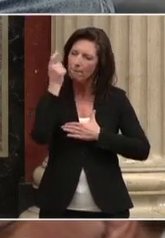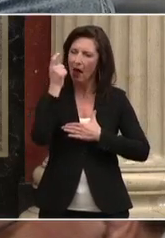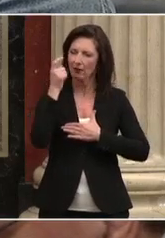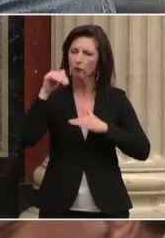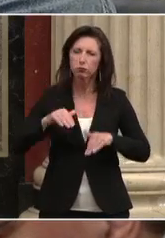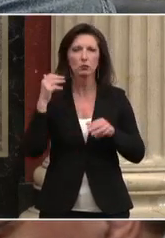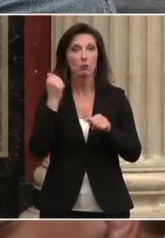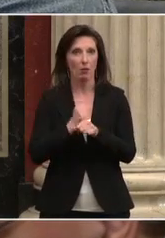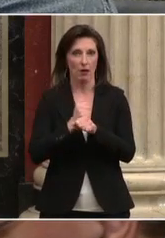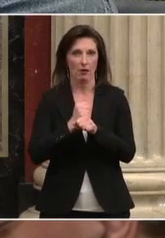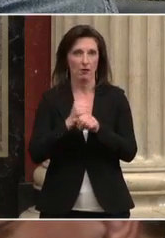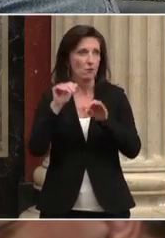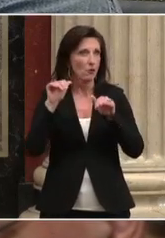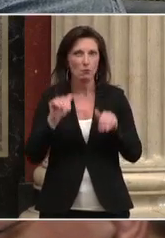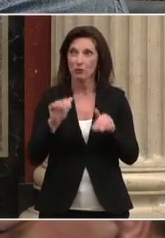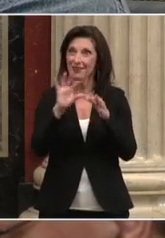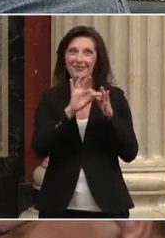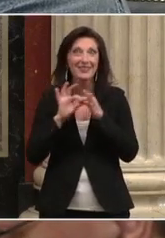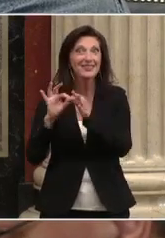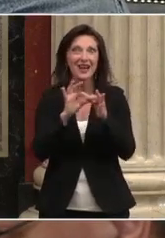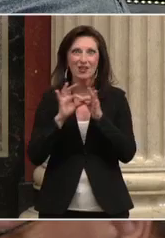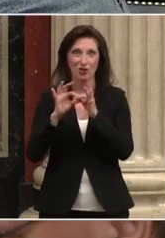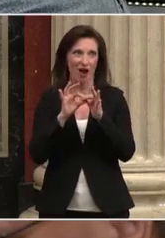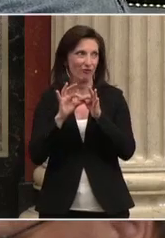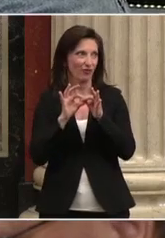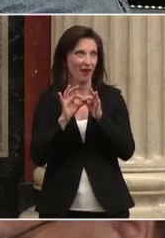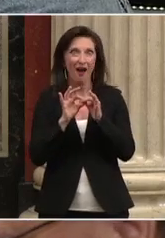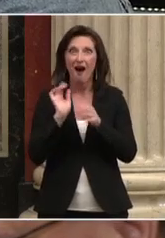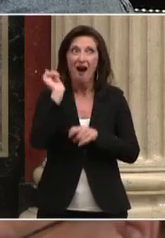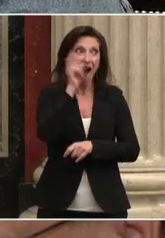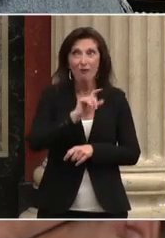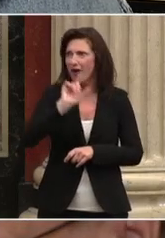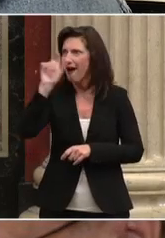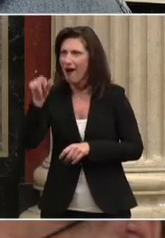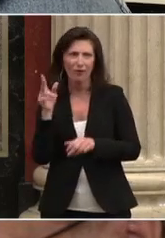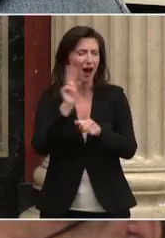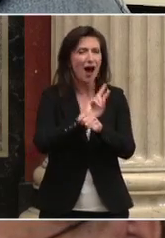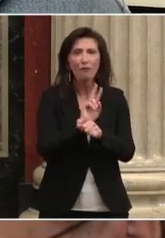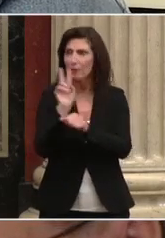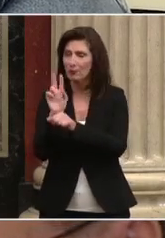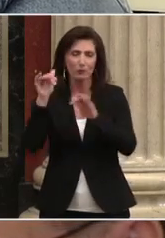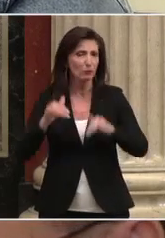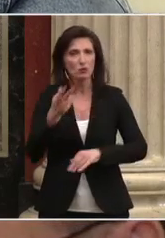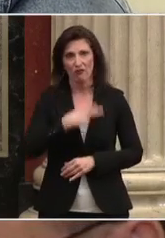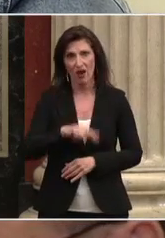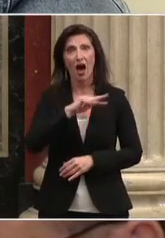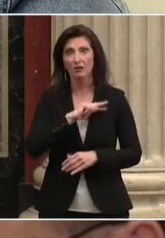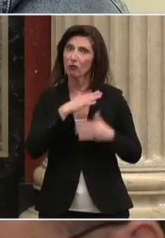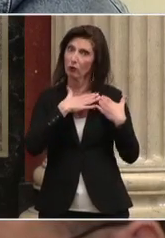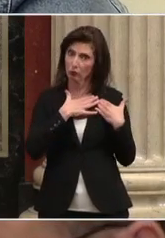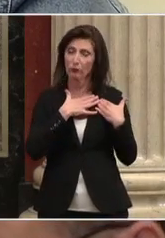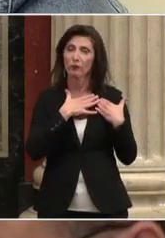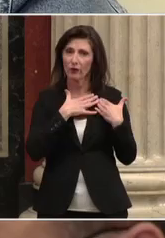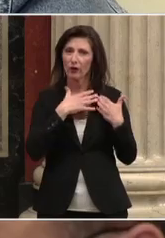müssen gemeinsam als Gesellschaft aufeinander aufpassen und Verantwortung übernehmen. Wir müssen